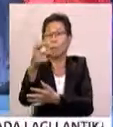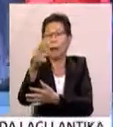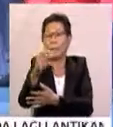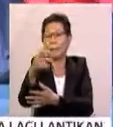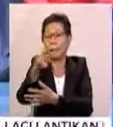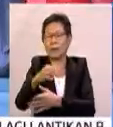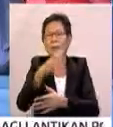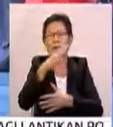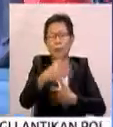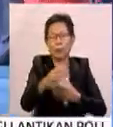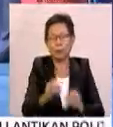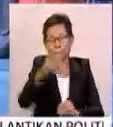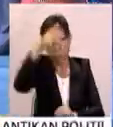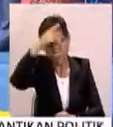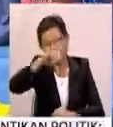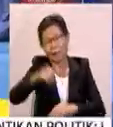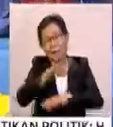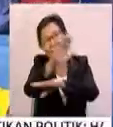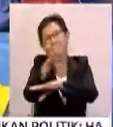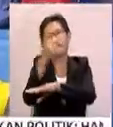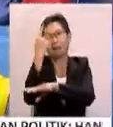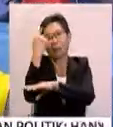Ibu pejabat kastam Putrajaya petang tadi